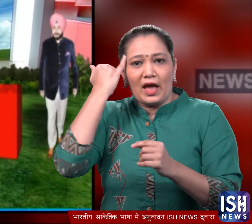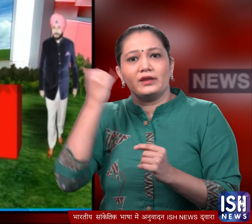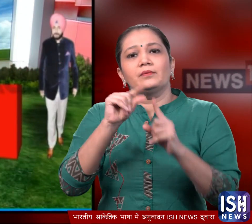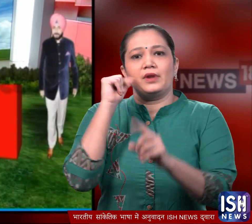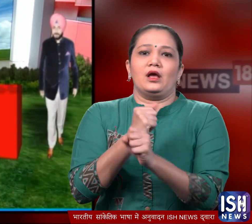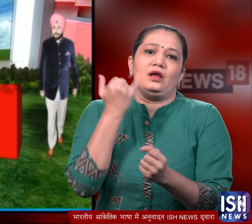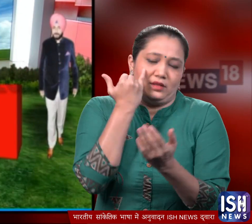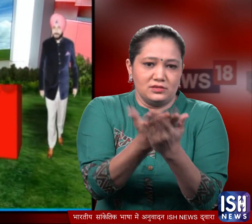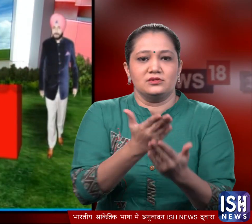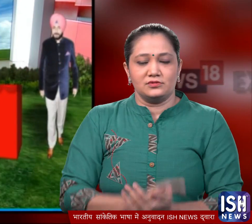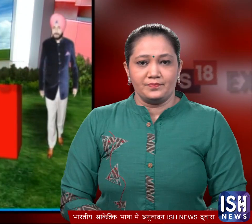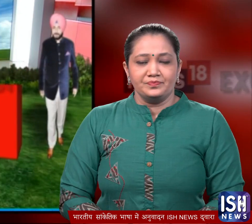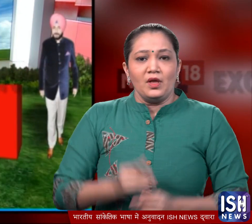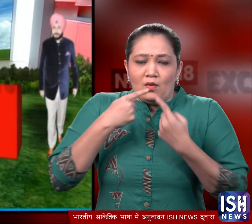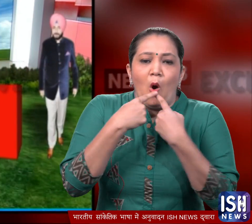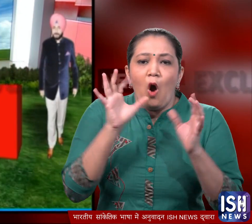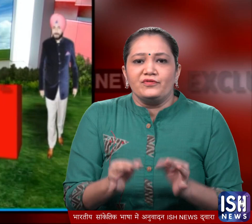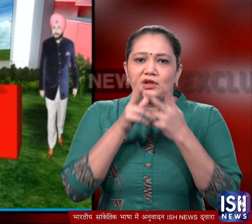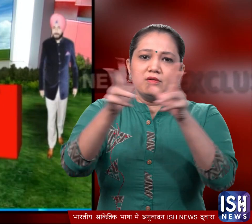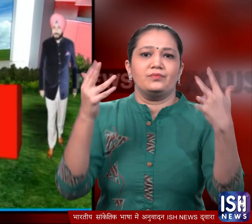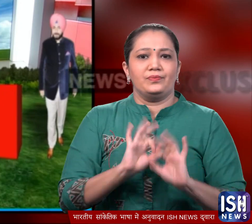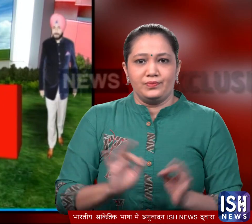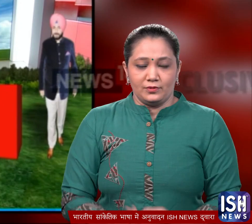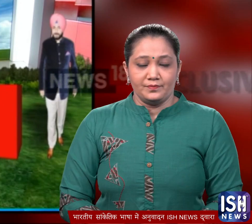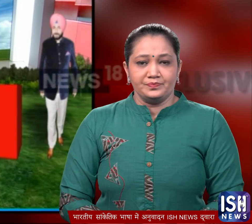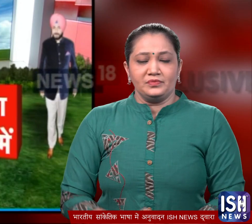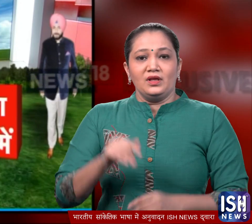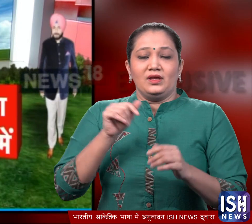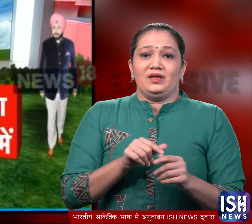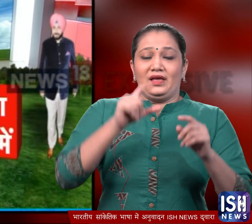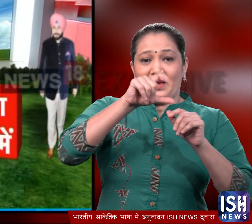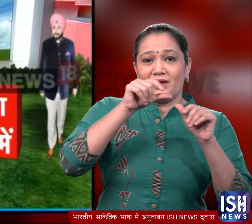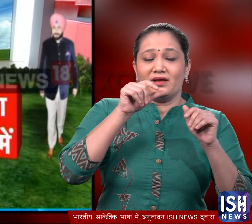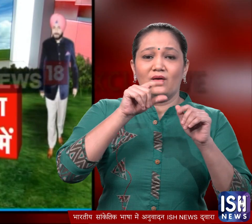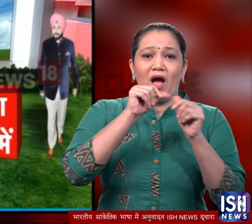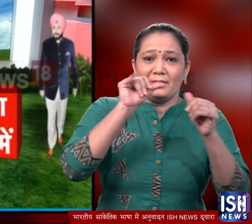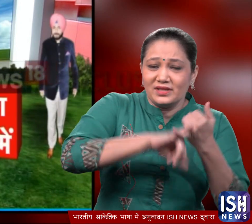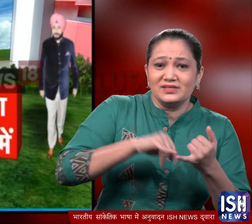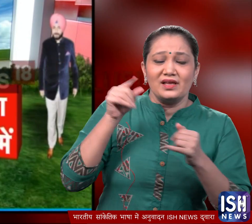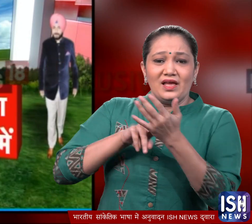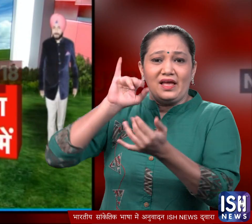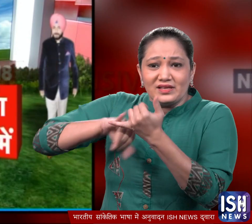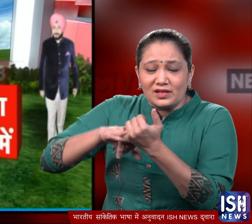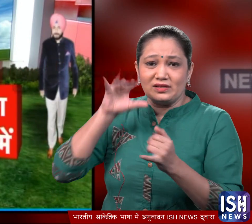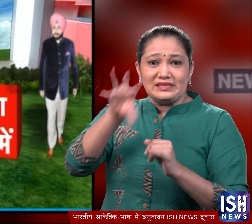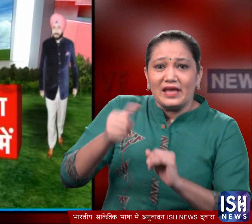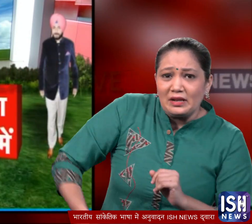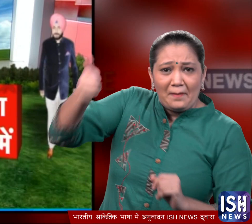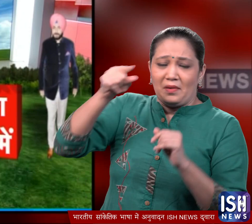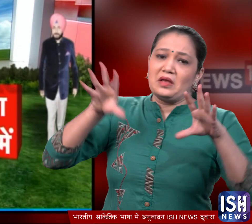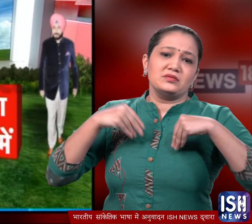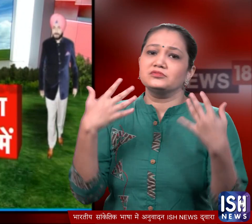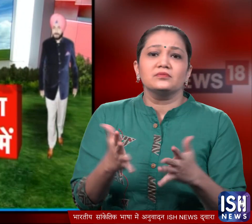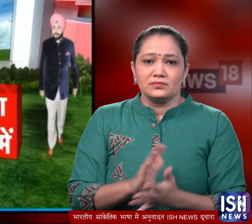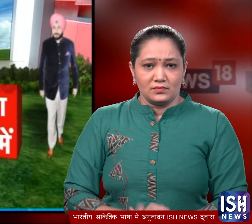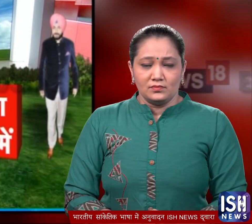फैसला लिया गया। वैसे अभी इसका औपचारिक ऐलान होना बाकी है। इस बीच खबर है कि कैप्टन अमरिंदर सिंह का गुट सिद्धू के प्रदेश अध्यक्ष बनने के